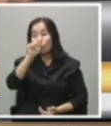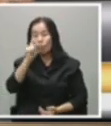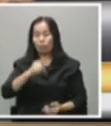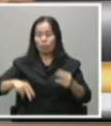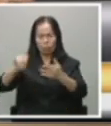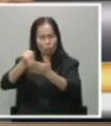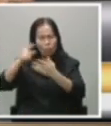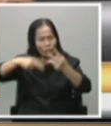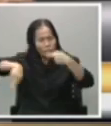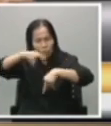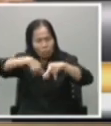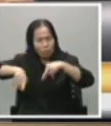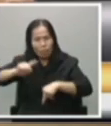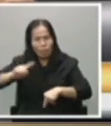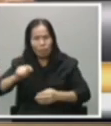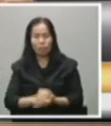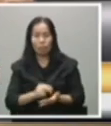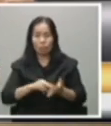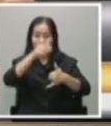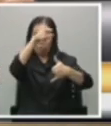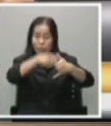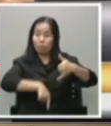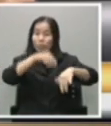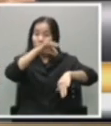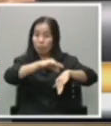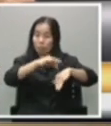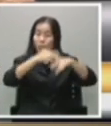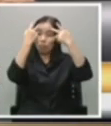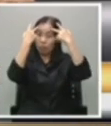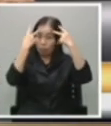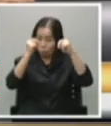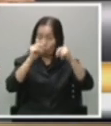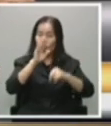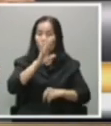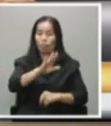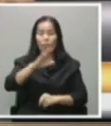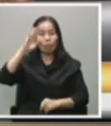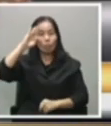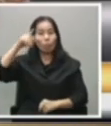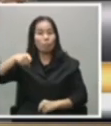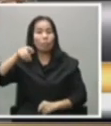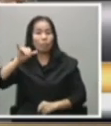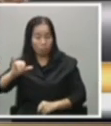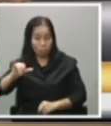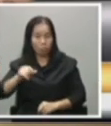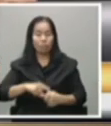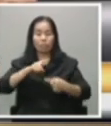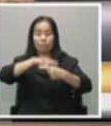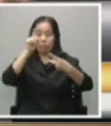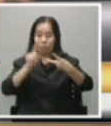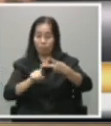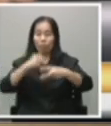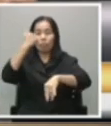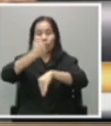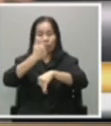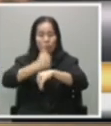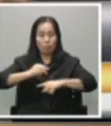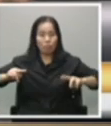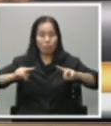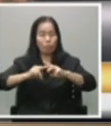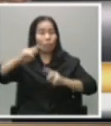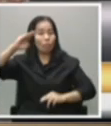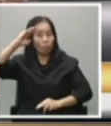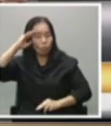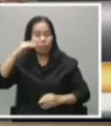วินิจฉัยว่าความเป็นรัฐมนตรีของพลเอกประยุทธ์จันทร์โอชาและรัฐมนตรีว่าการกระทรวงกลาโหม